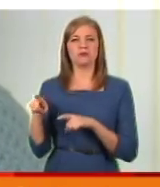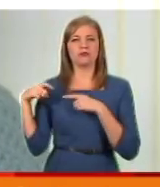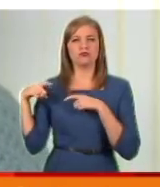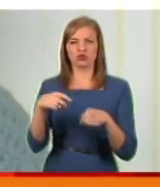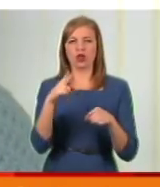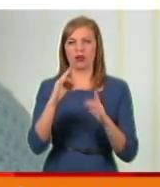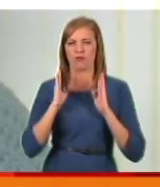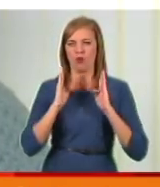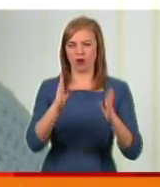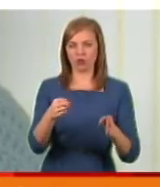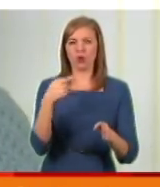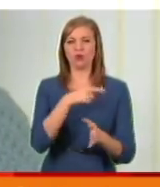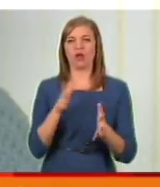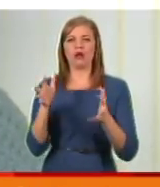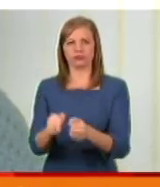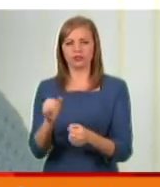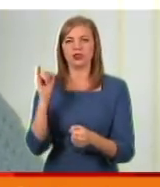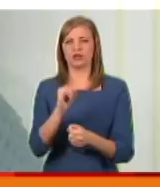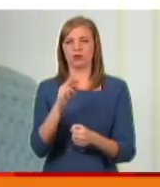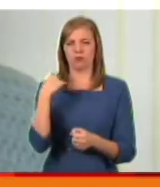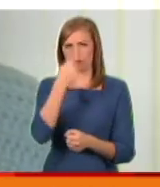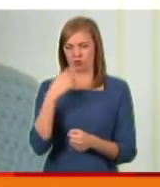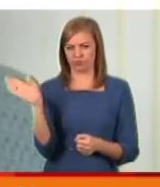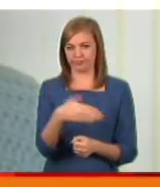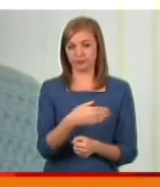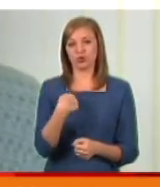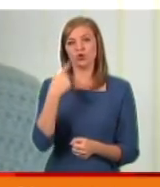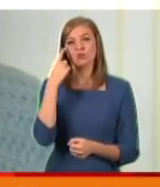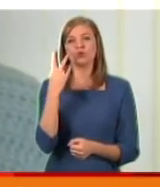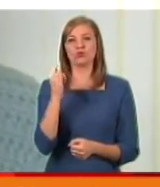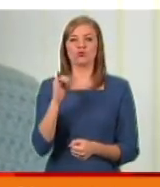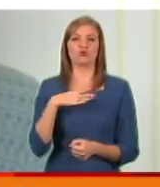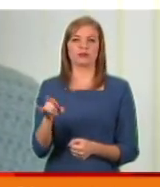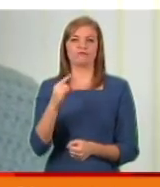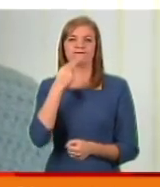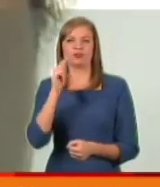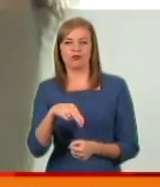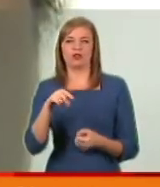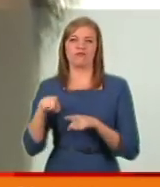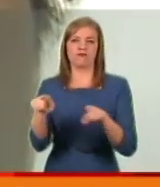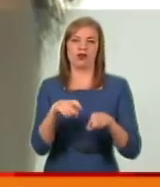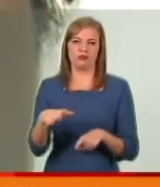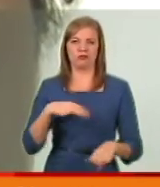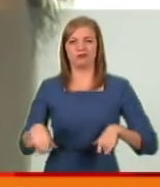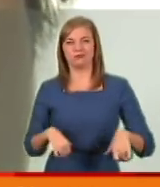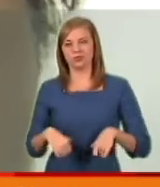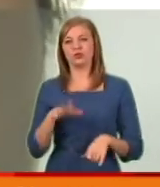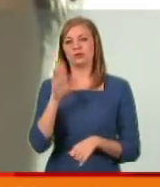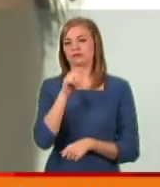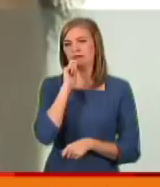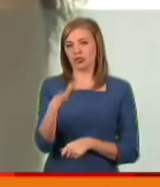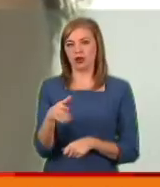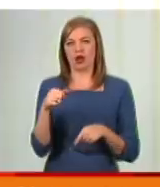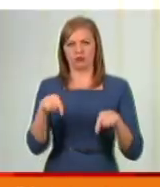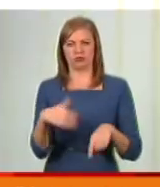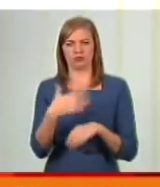біжала по коридору, вона її зловила і вдарила її по лицю. Подумала, ну, якщо вона винувата, по класі бігала, думаю, ну, пропущу. Ну, а